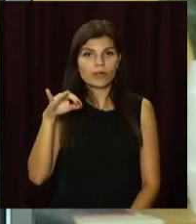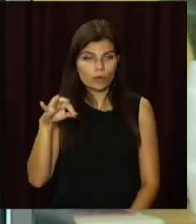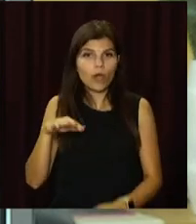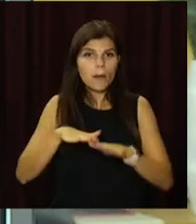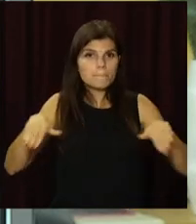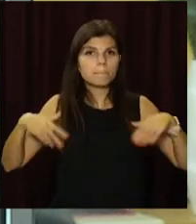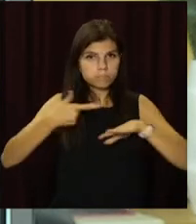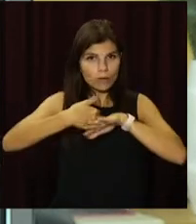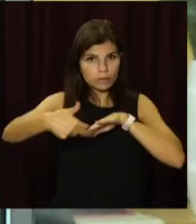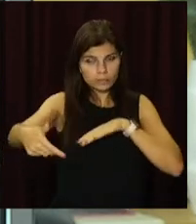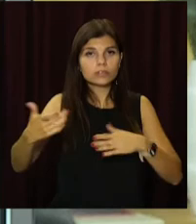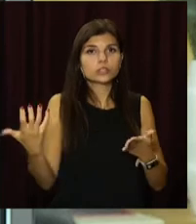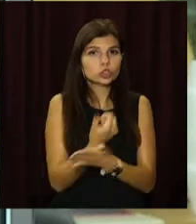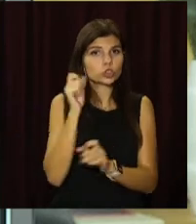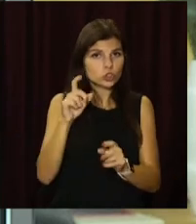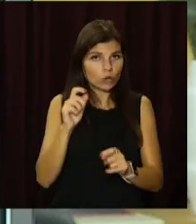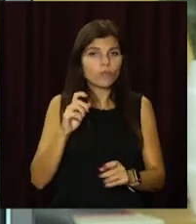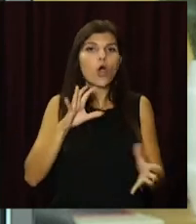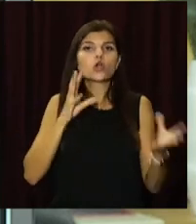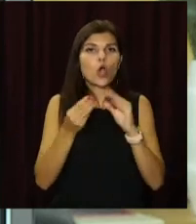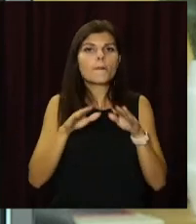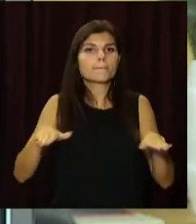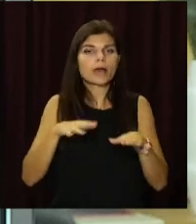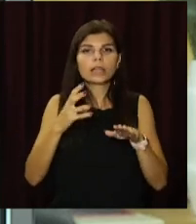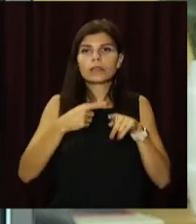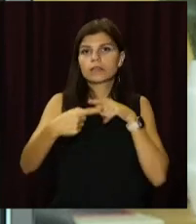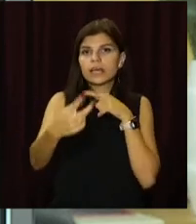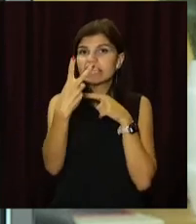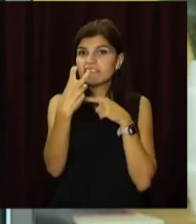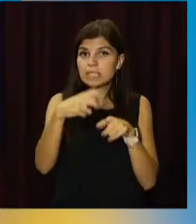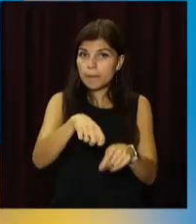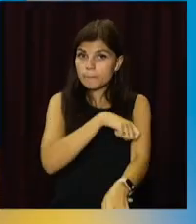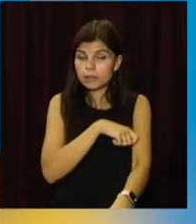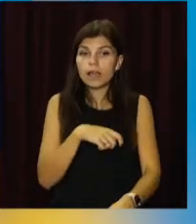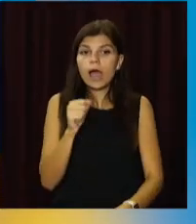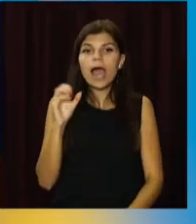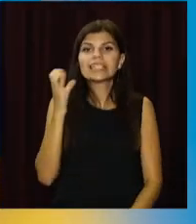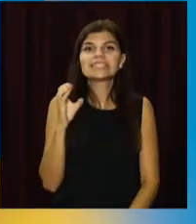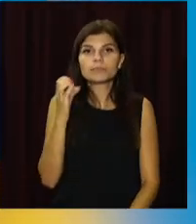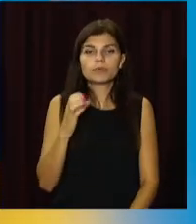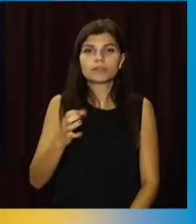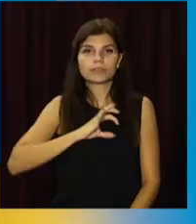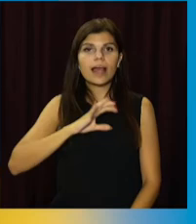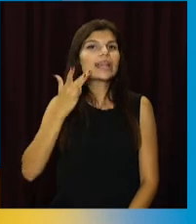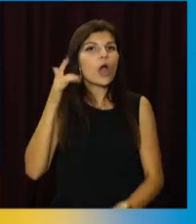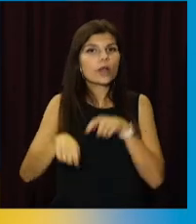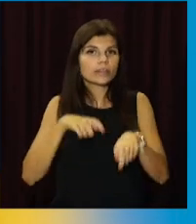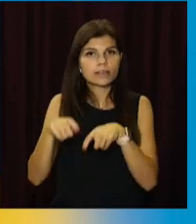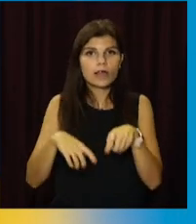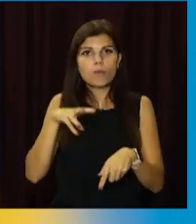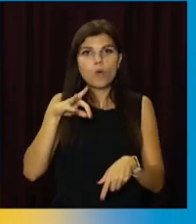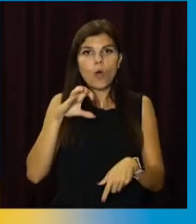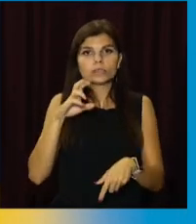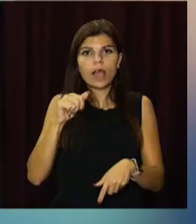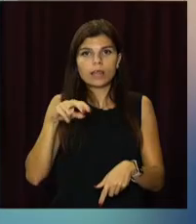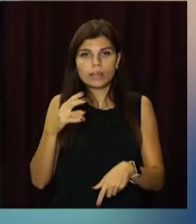плавець Денис Дубров, здобув золото у комплексному плаванні на дистанції 200 метрів. А срібною призеркою стала легкоатлетка Анастасія